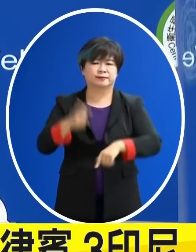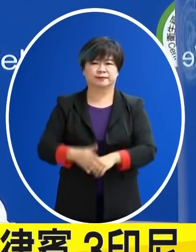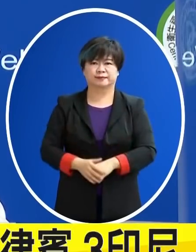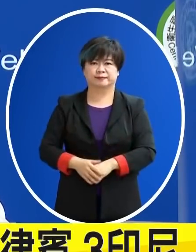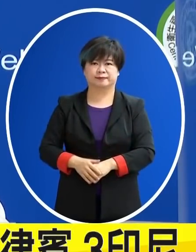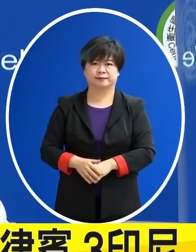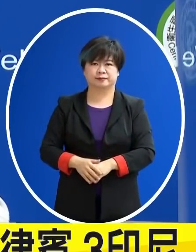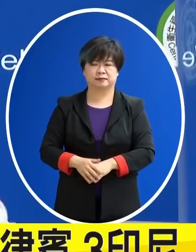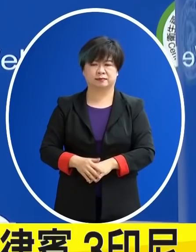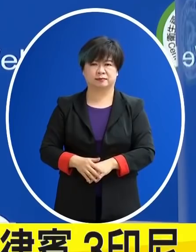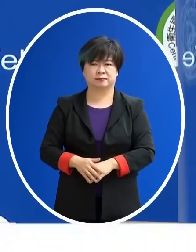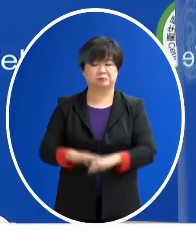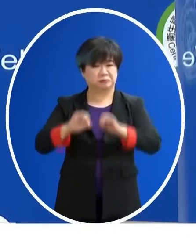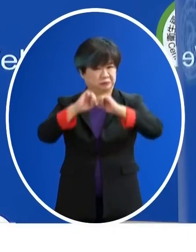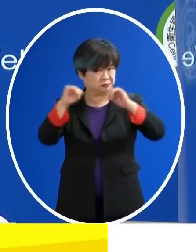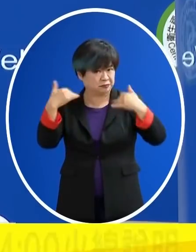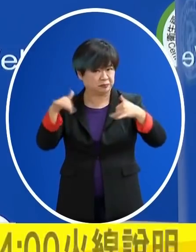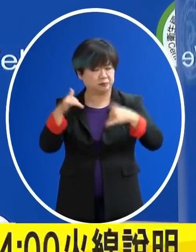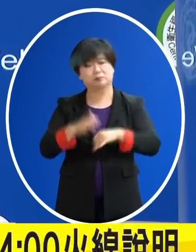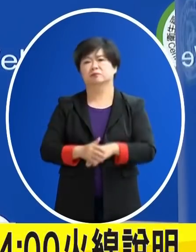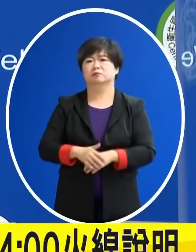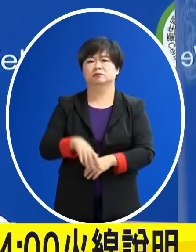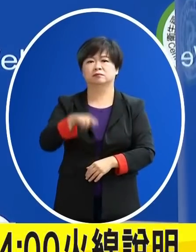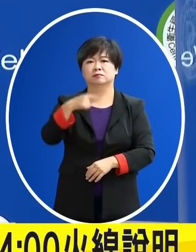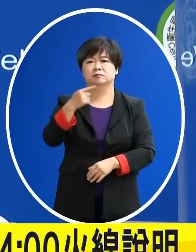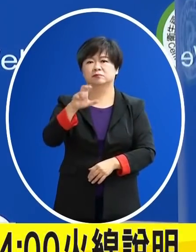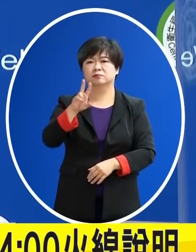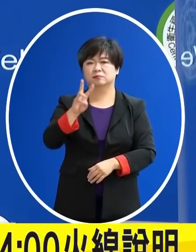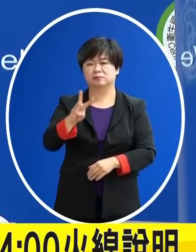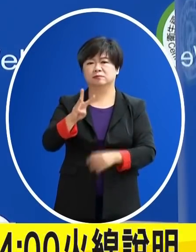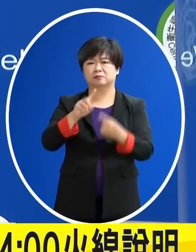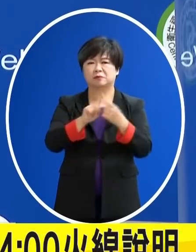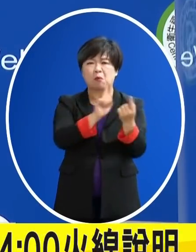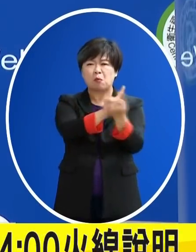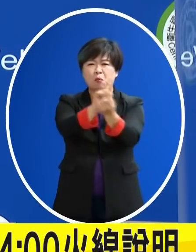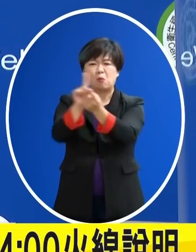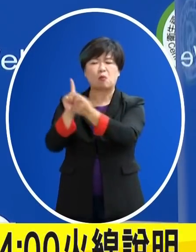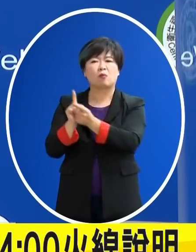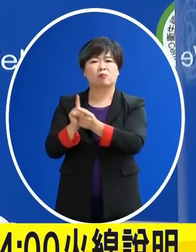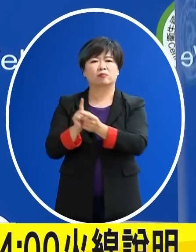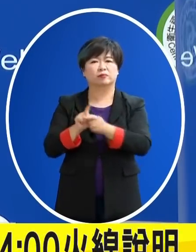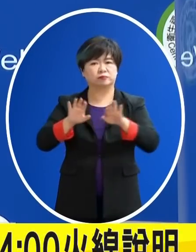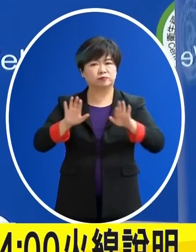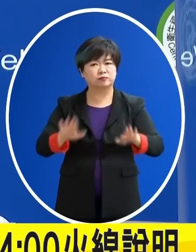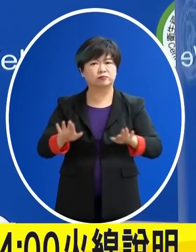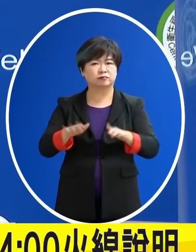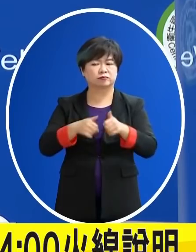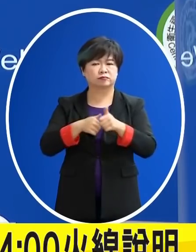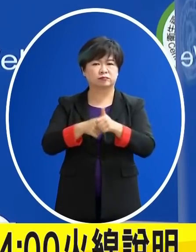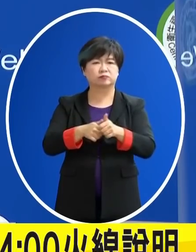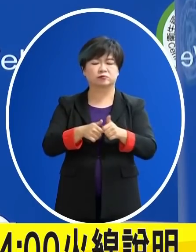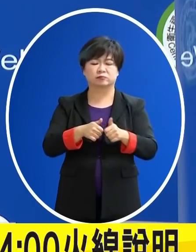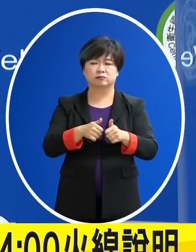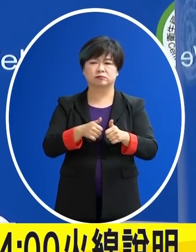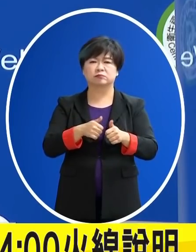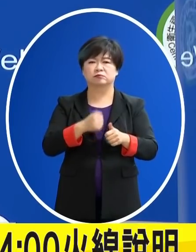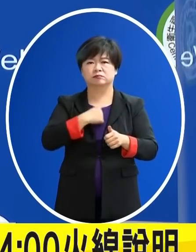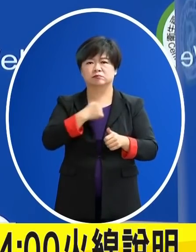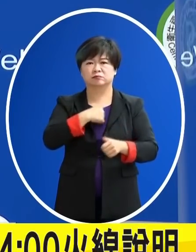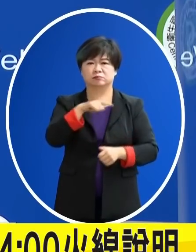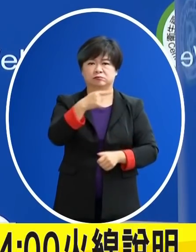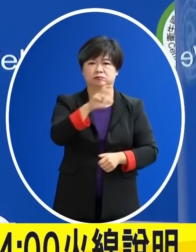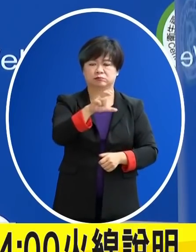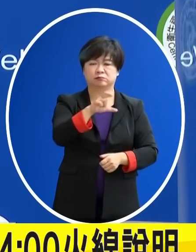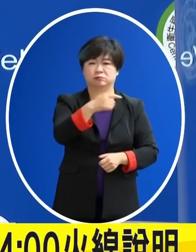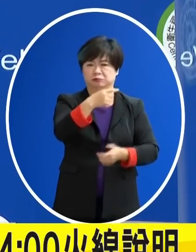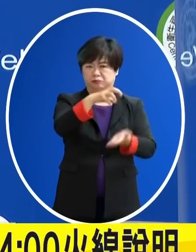没有 出来，所以173位的接触者，那总共有现在目前是170位是阴性，那三位